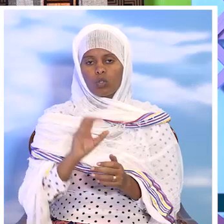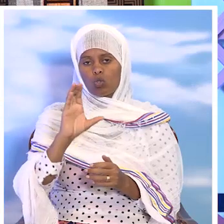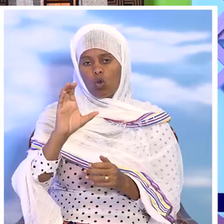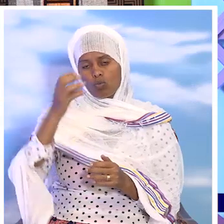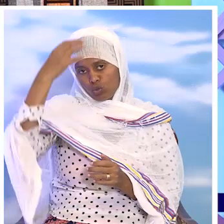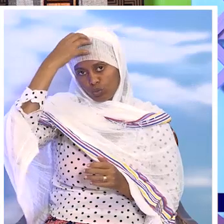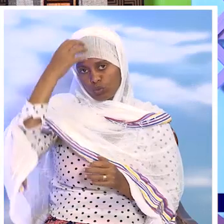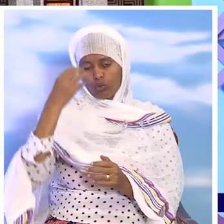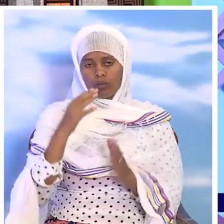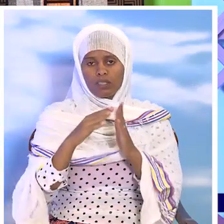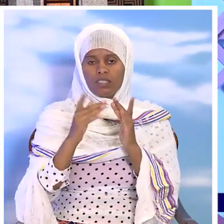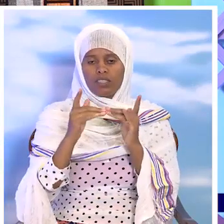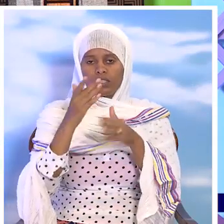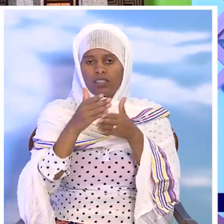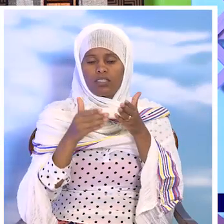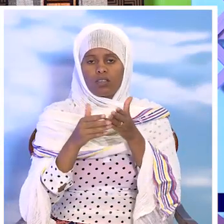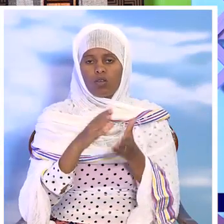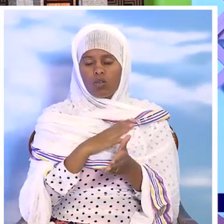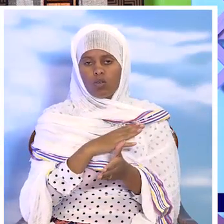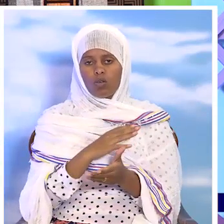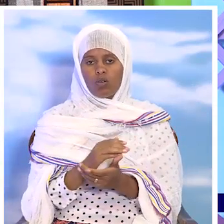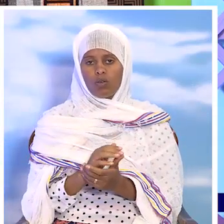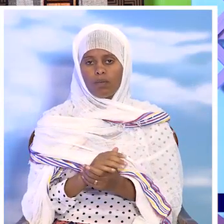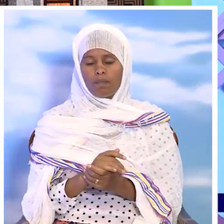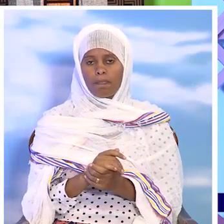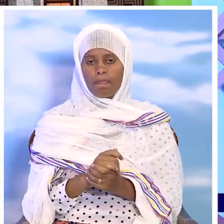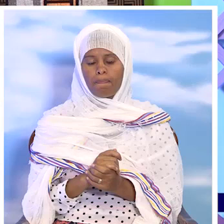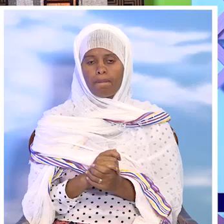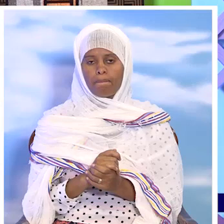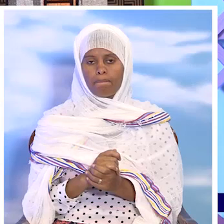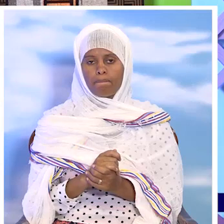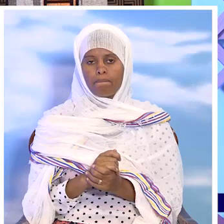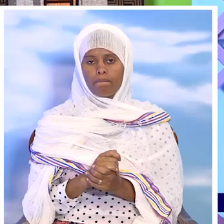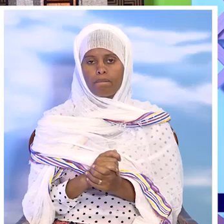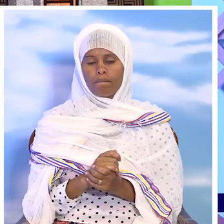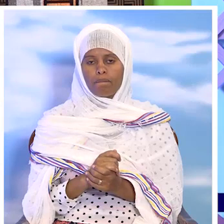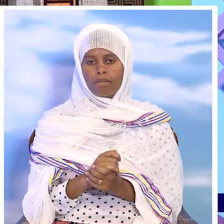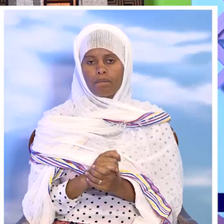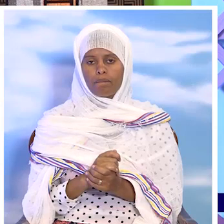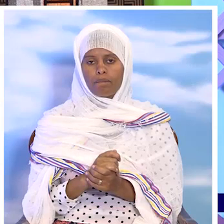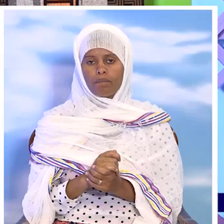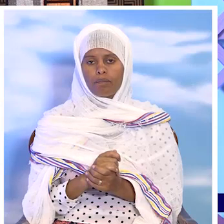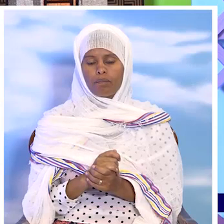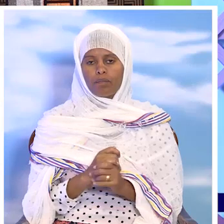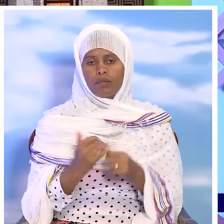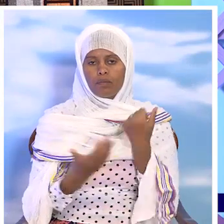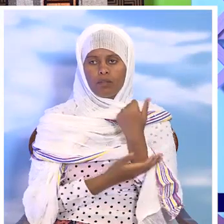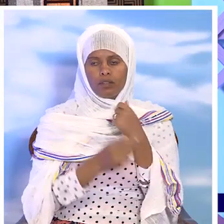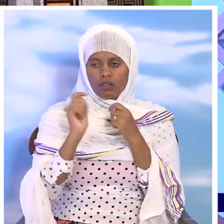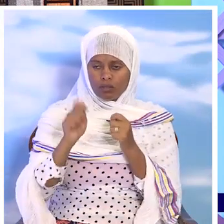መቅደስ ክሰርሕ ከሎ ቺራም ንጉሰ ጢሮስ እምኒ ዕንጨይቲ ዝፀርቡ እምኒ